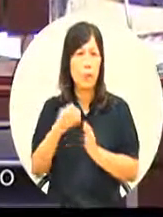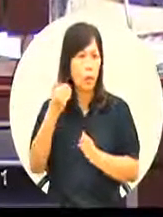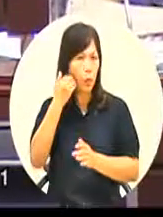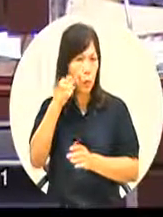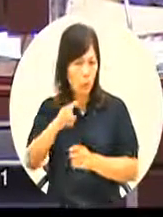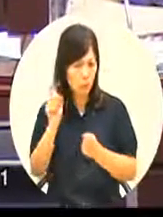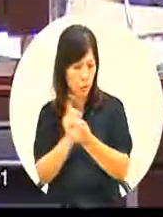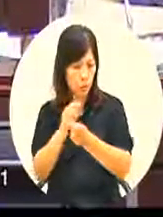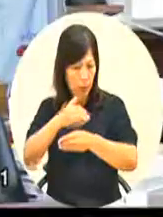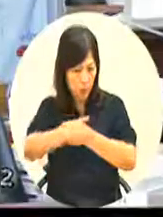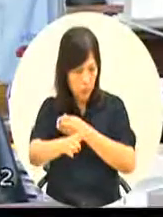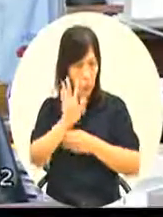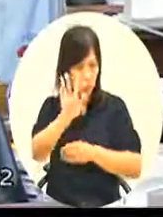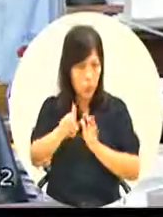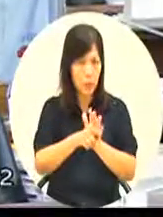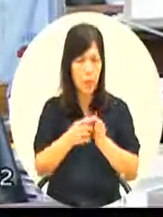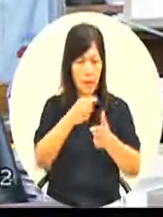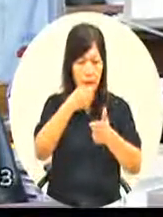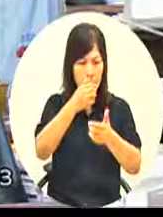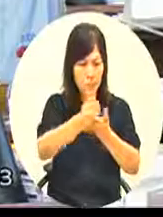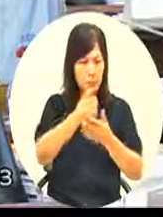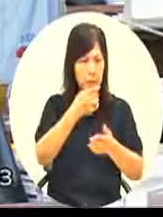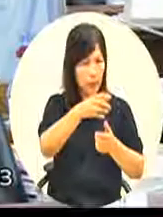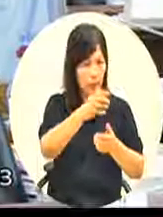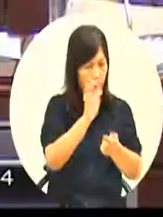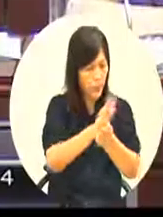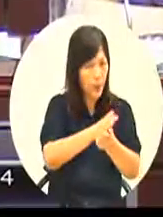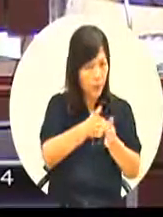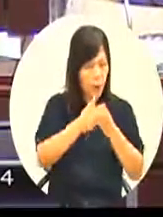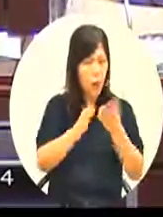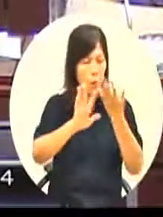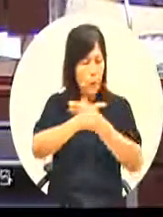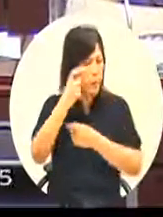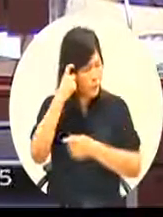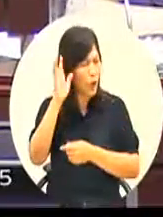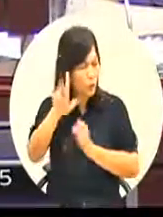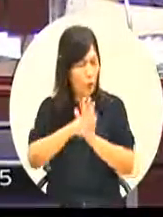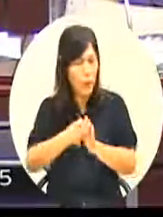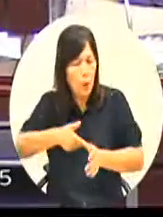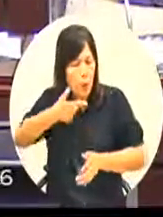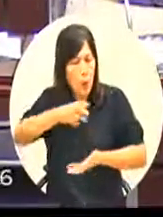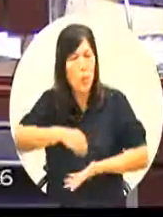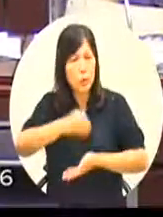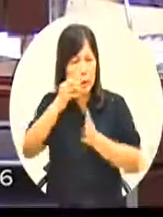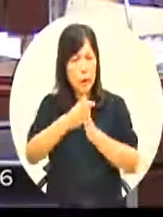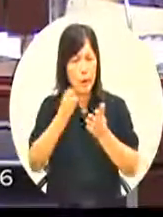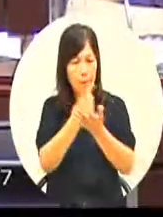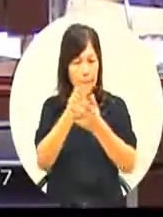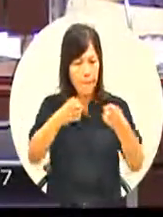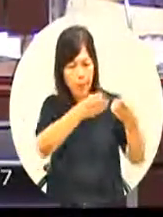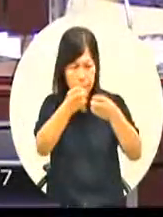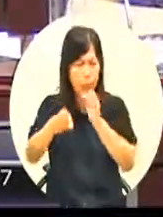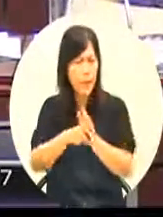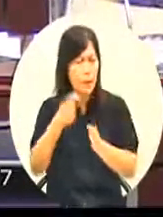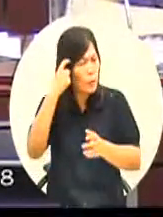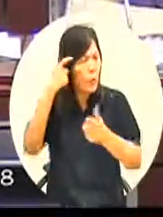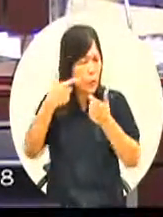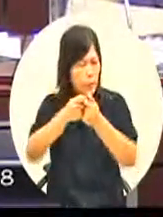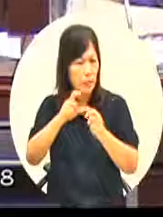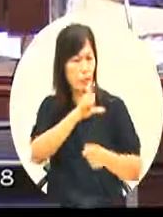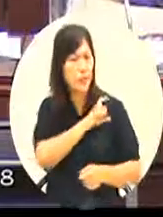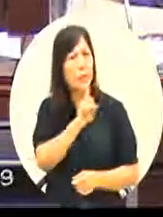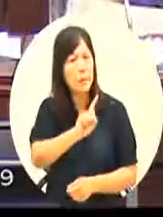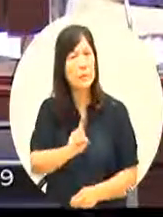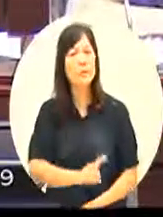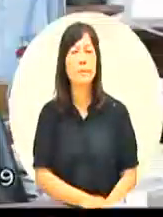这个程序进来之后，那就请教育局积极好不好？ 外部有想法的人赶快提案出来好吗？然后大家就可以讨论他们觉得最适当的名字。